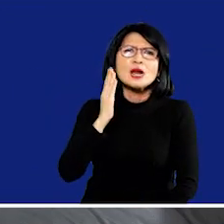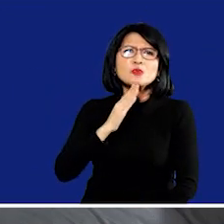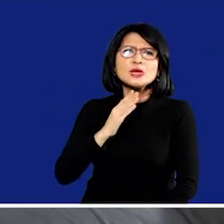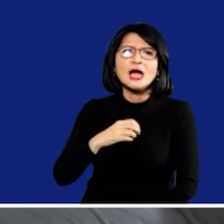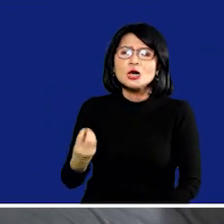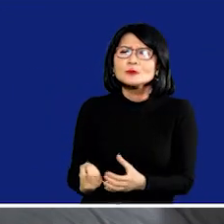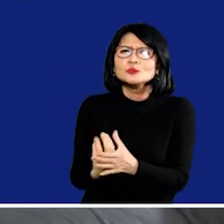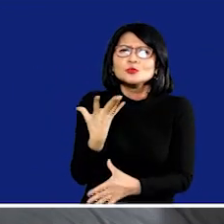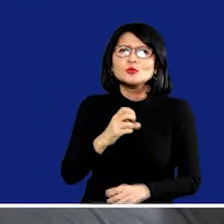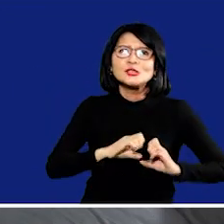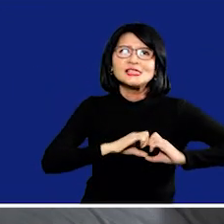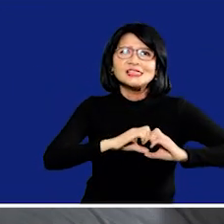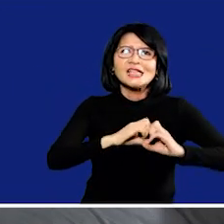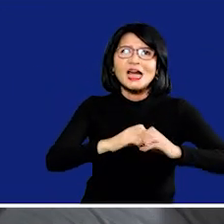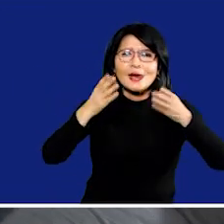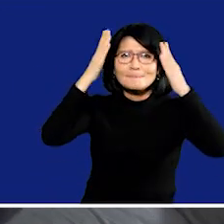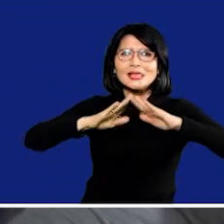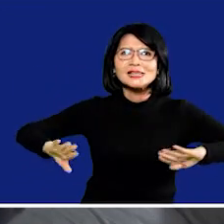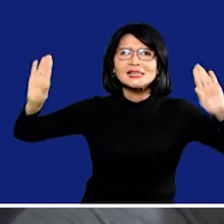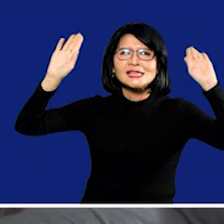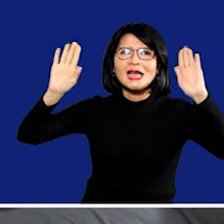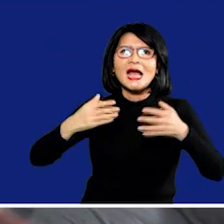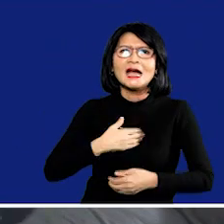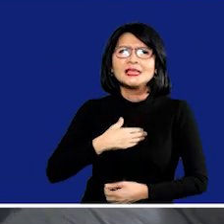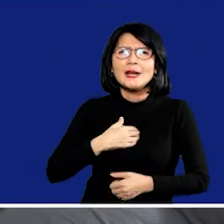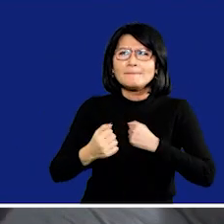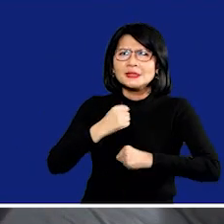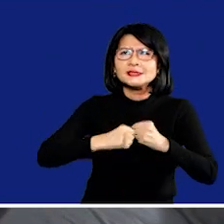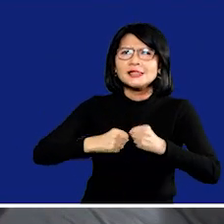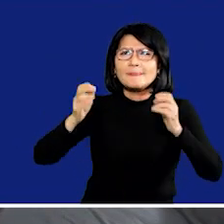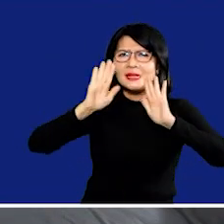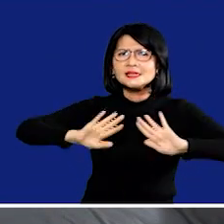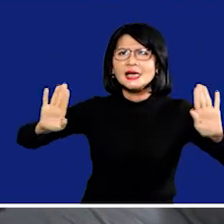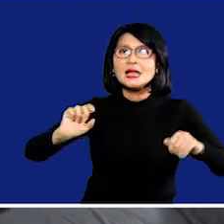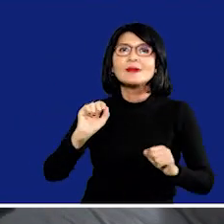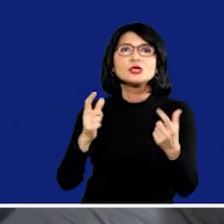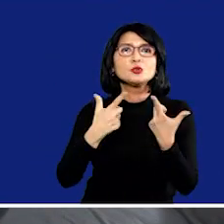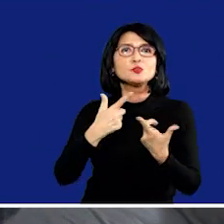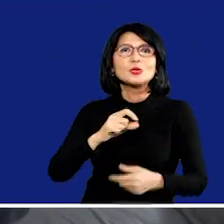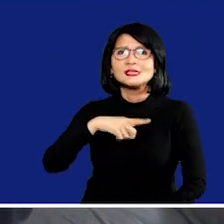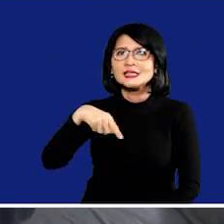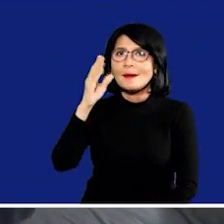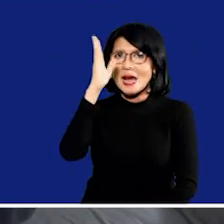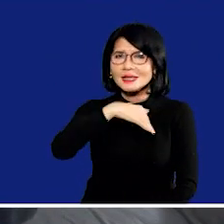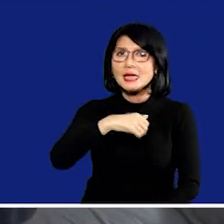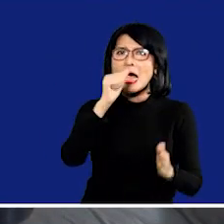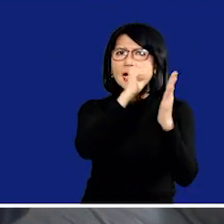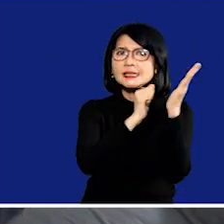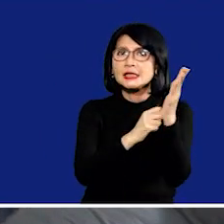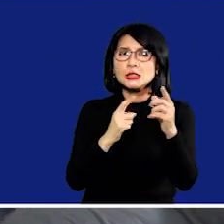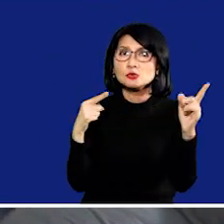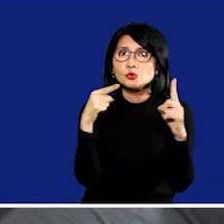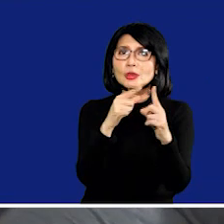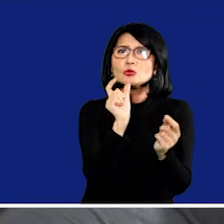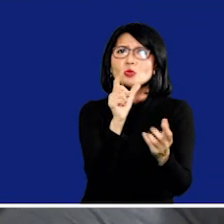generasi muda untuk menumbuhkan kecintaan akan Pancasila dan mengamalkan Pancasila dalam kehidupan sehari-hari. Selain itu, acara ini